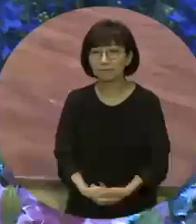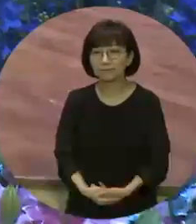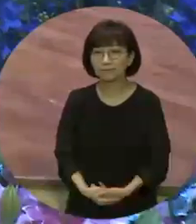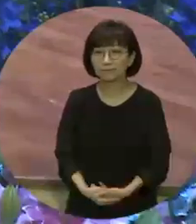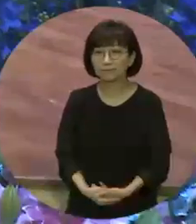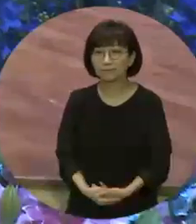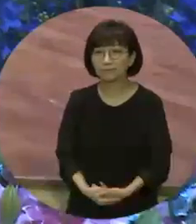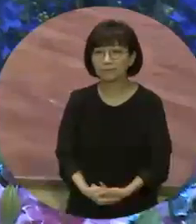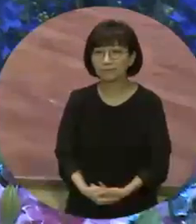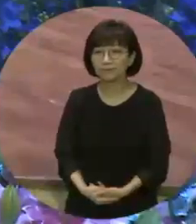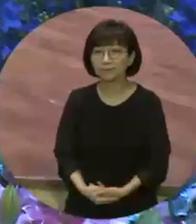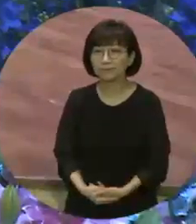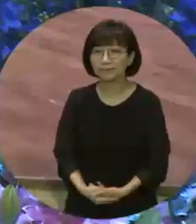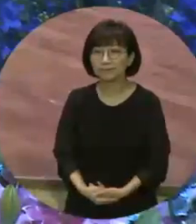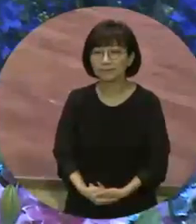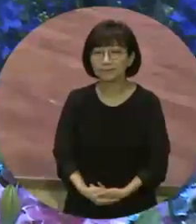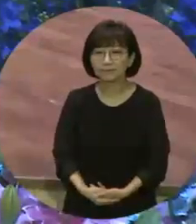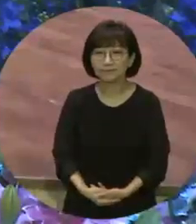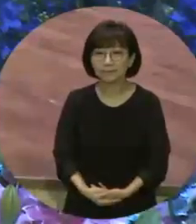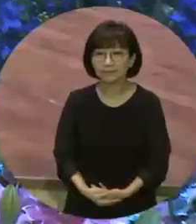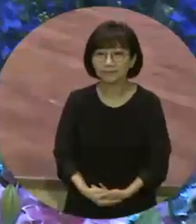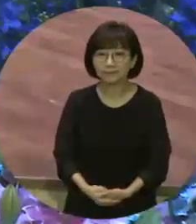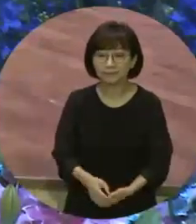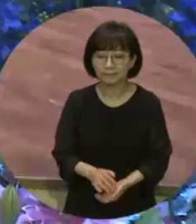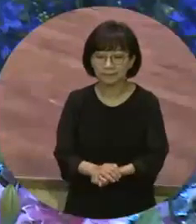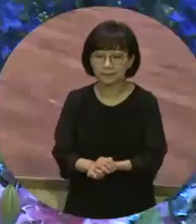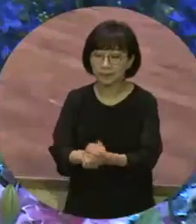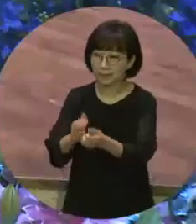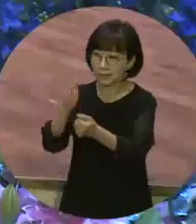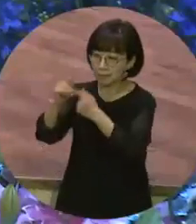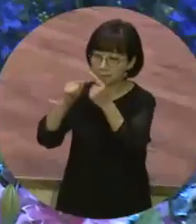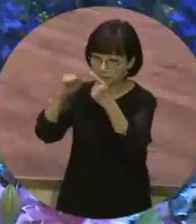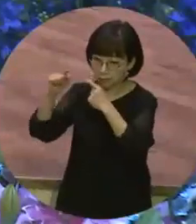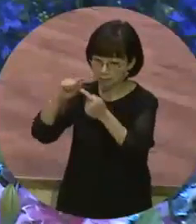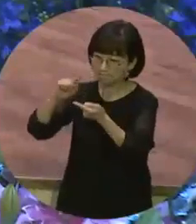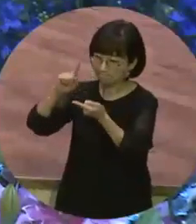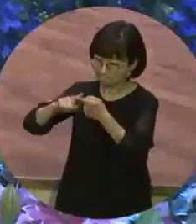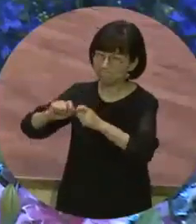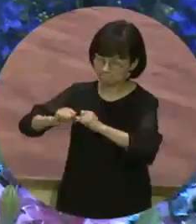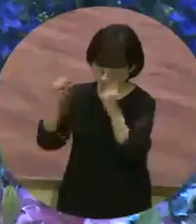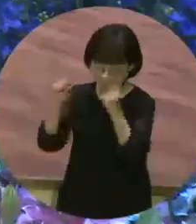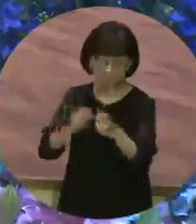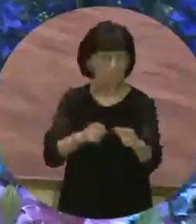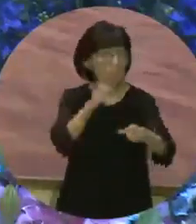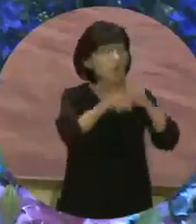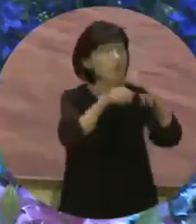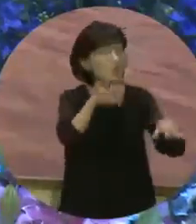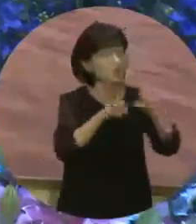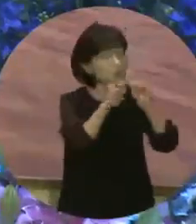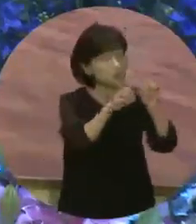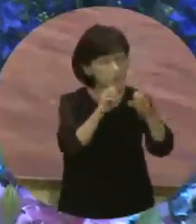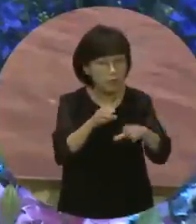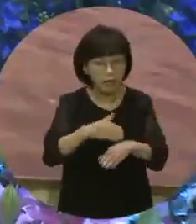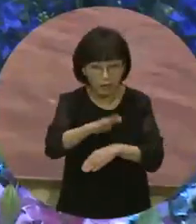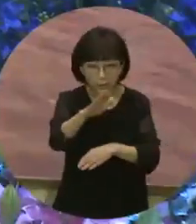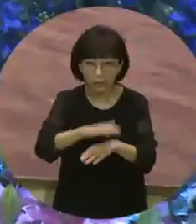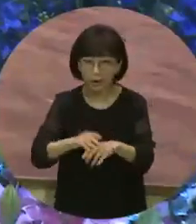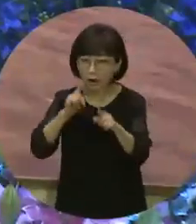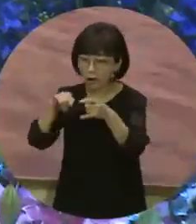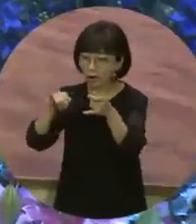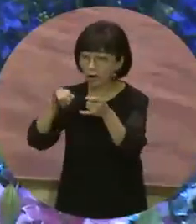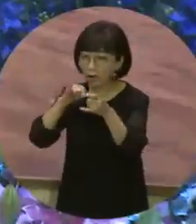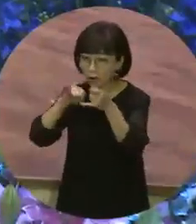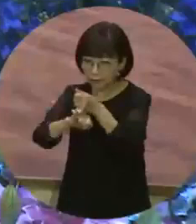자, 말씀대로 현장 가고, 언약 붙잡고, 말씀 운동하면